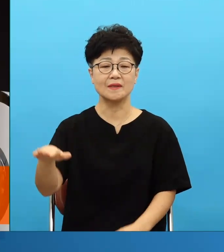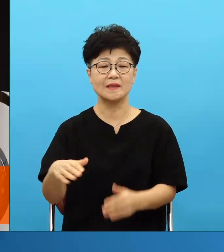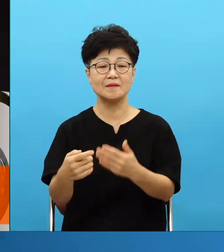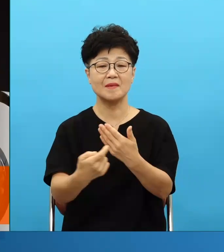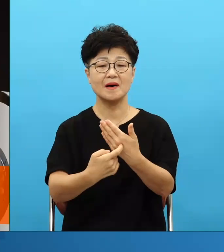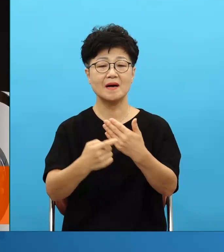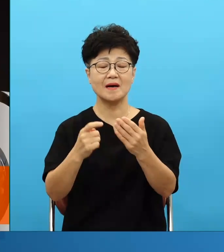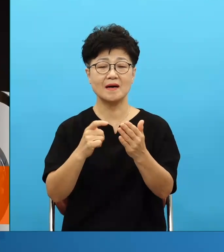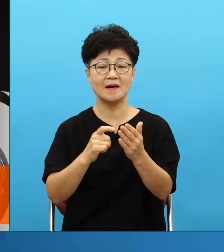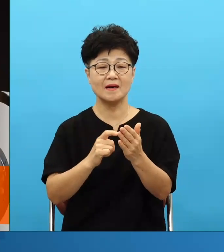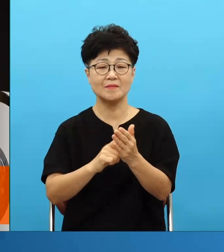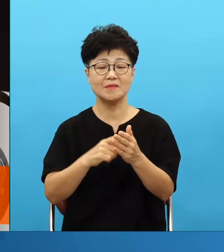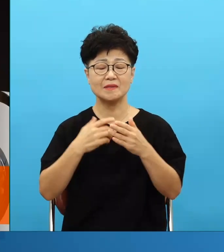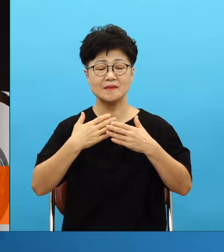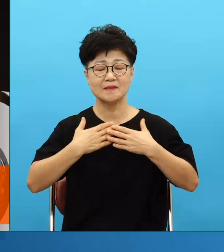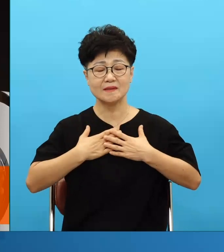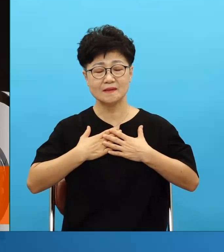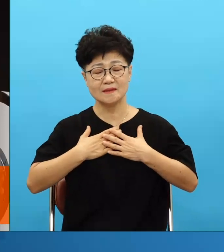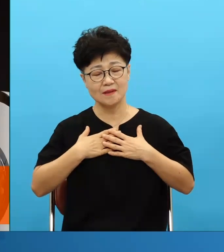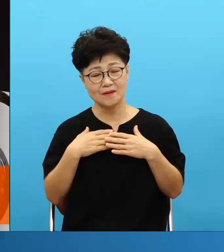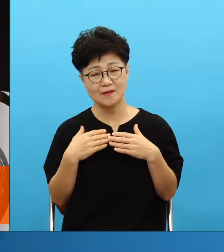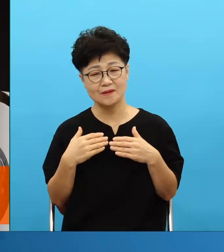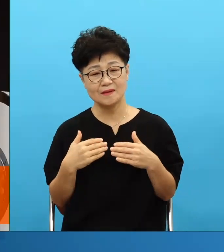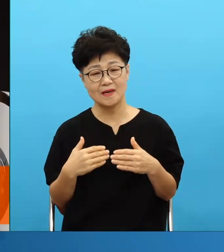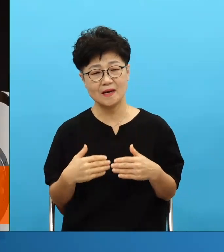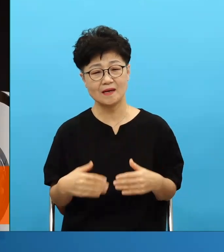우리 마음은